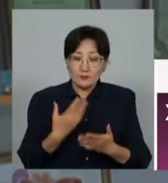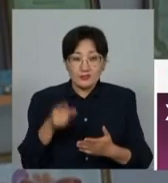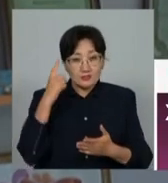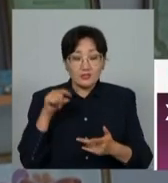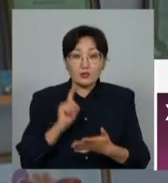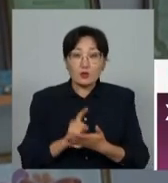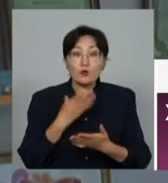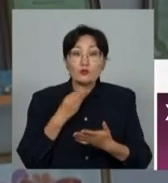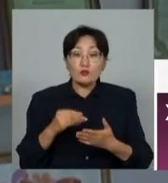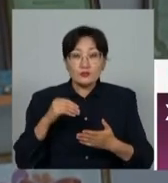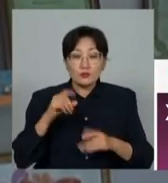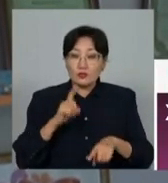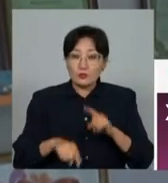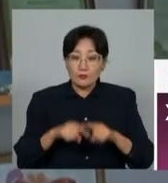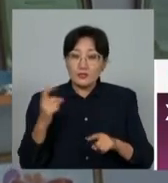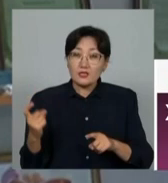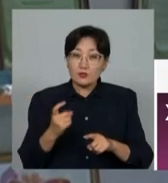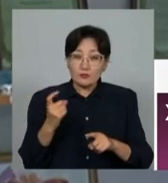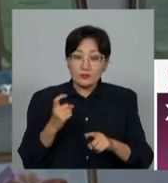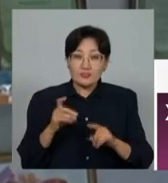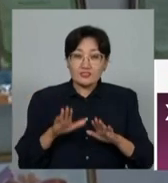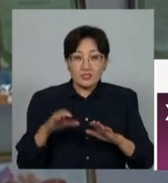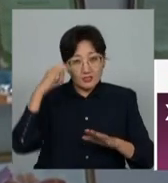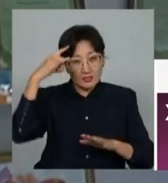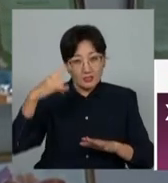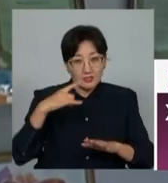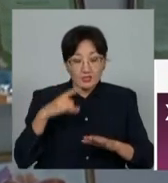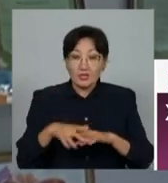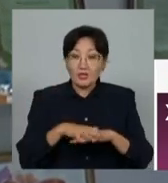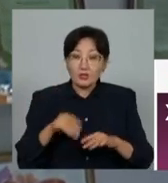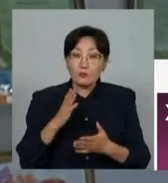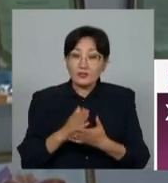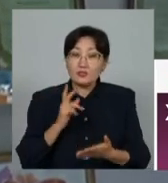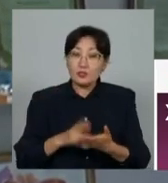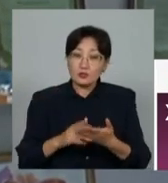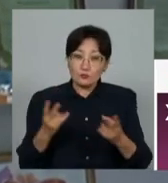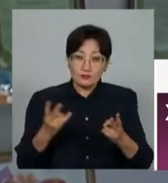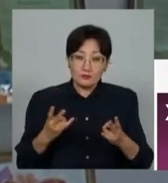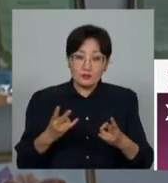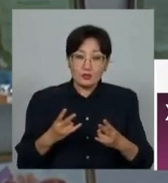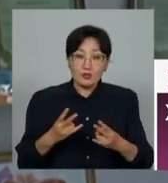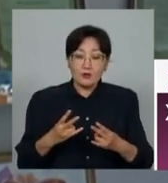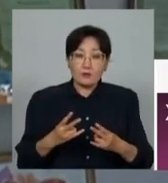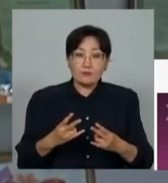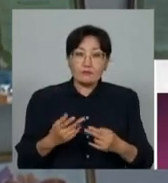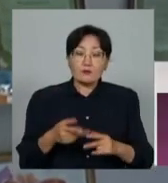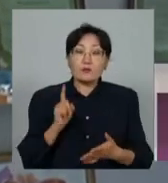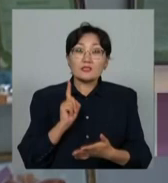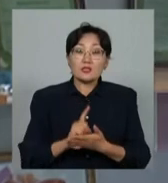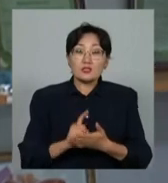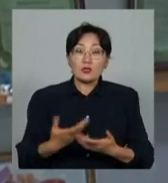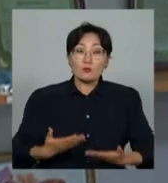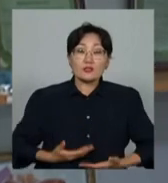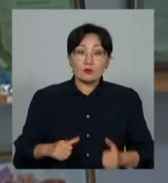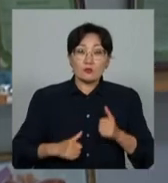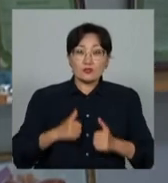Өз жерінің иесі де киесі тек қана қазақ екенін дәлелдеуіміз керек. Еңсеміз биік болу керек.